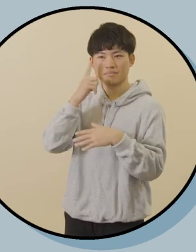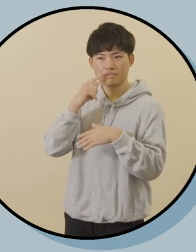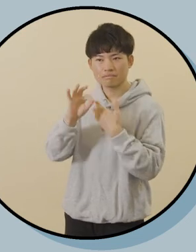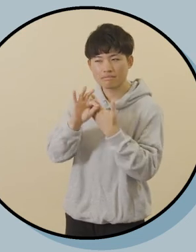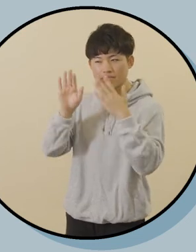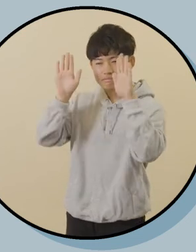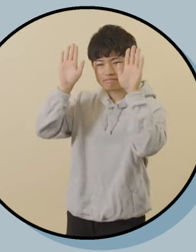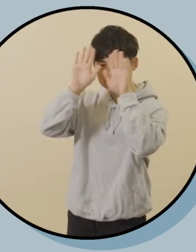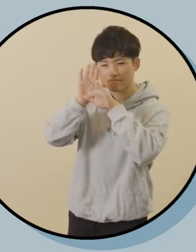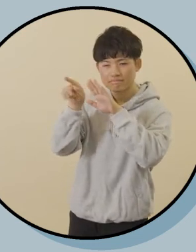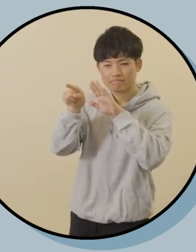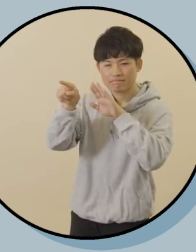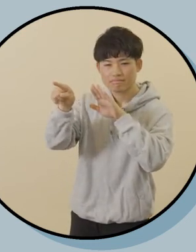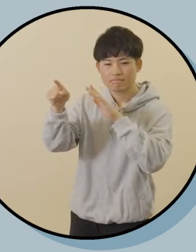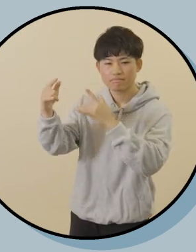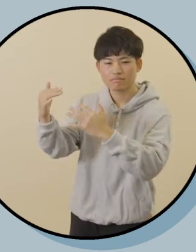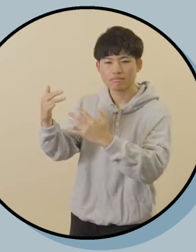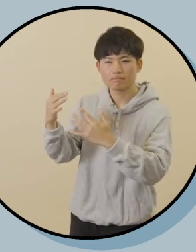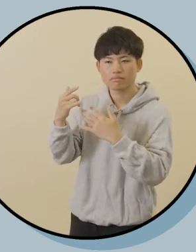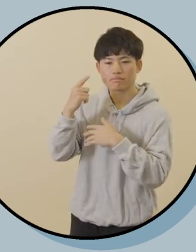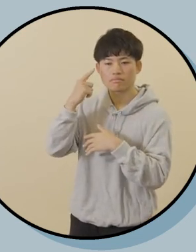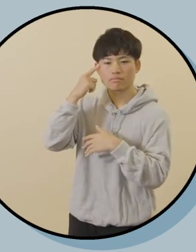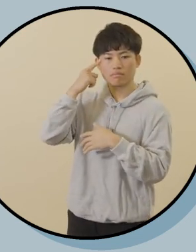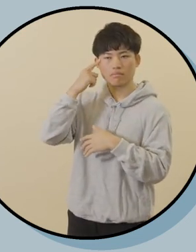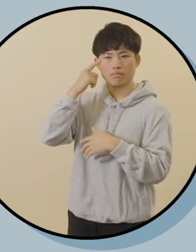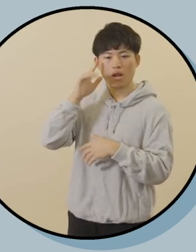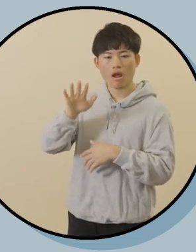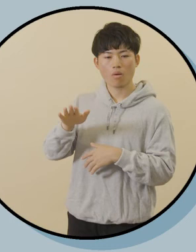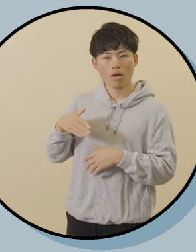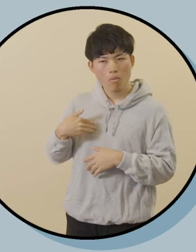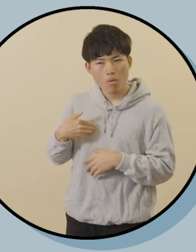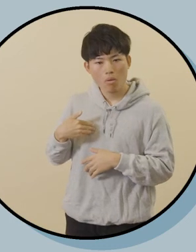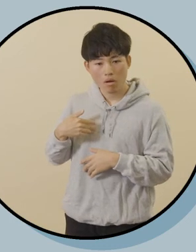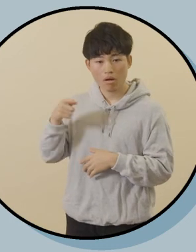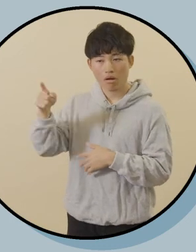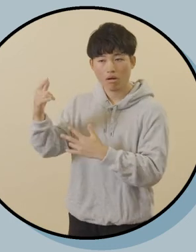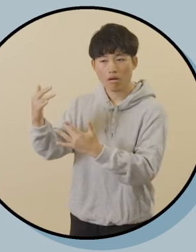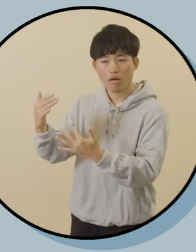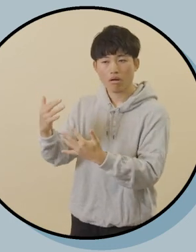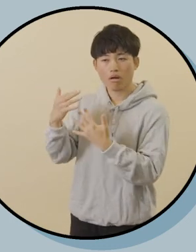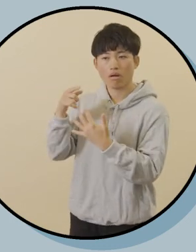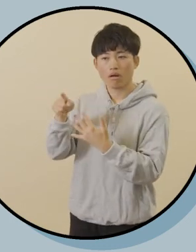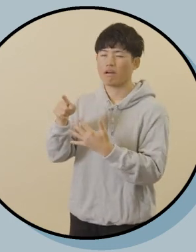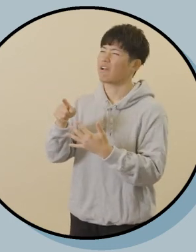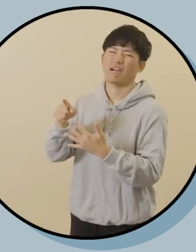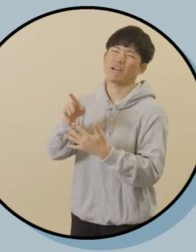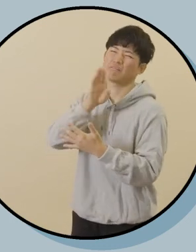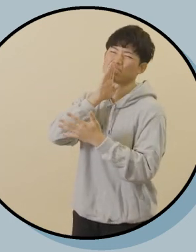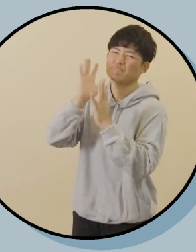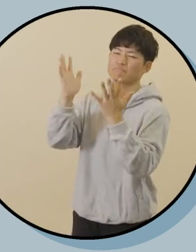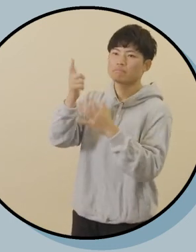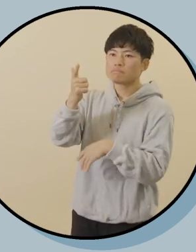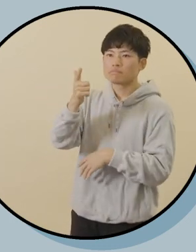僕 見たことないんだけどなんかもしかしたらこの暗闇の中でそんな感じてたの